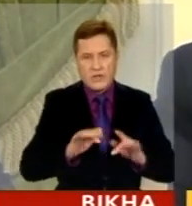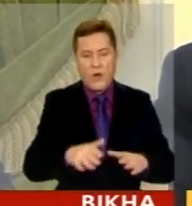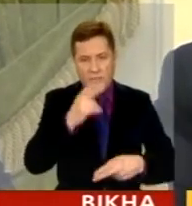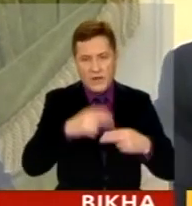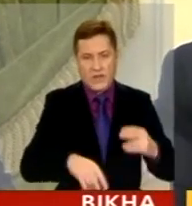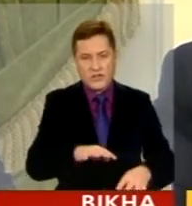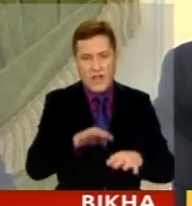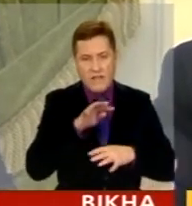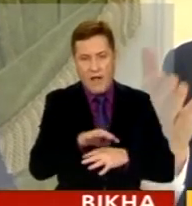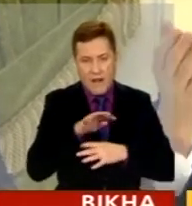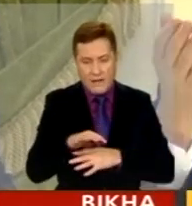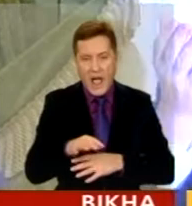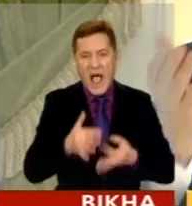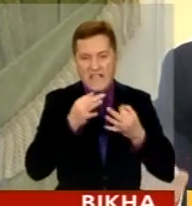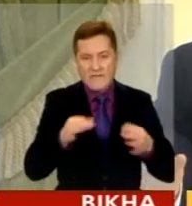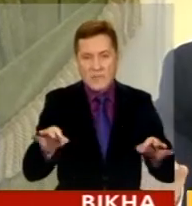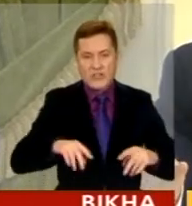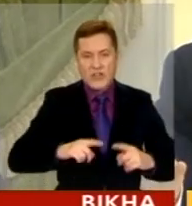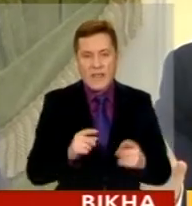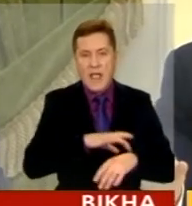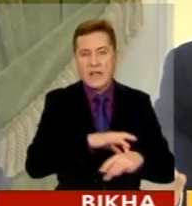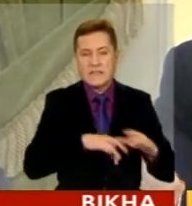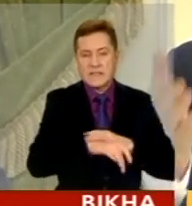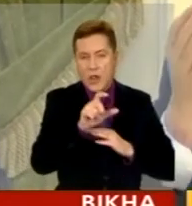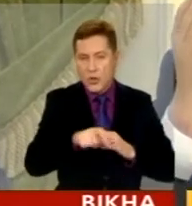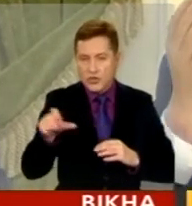огня, освобождение заложников,